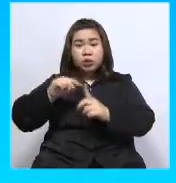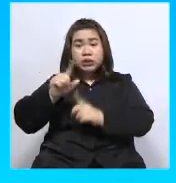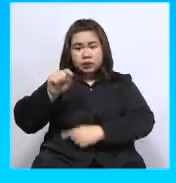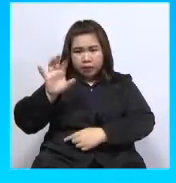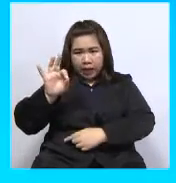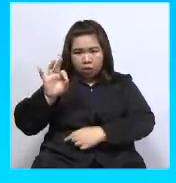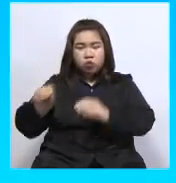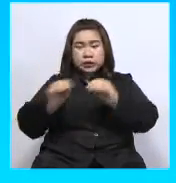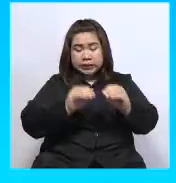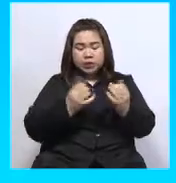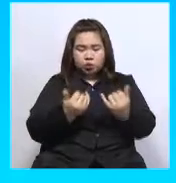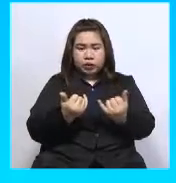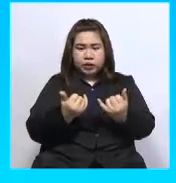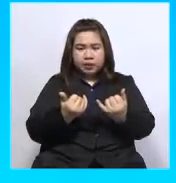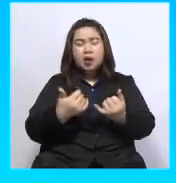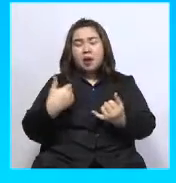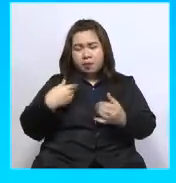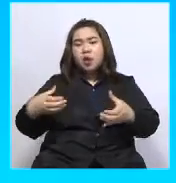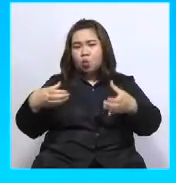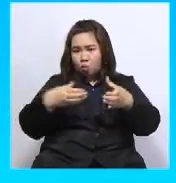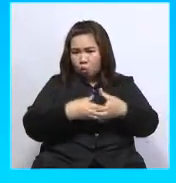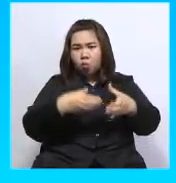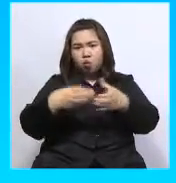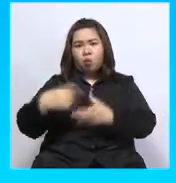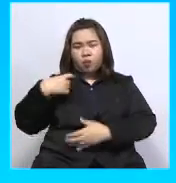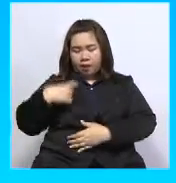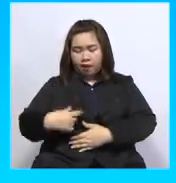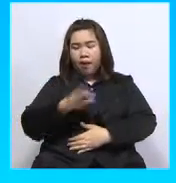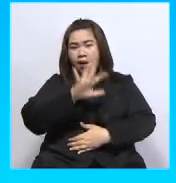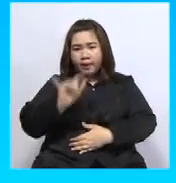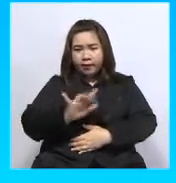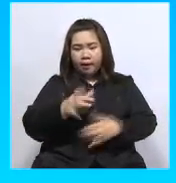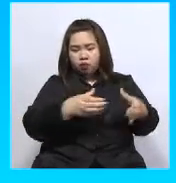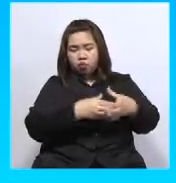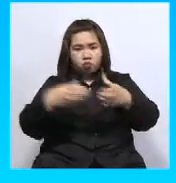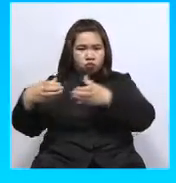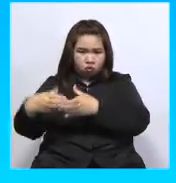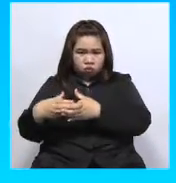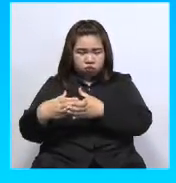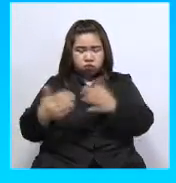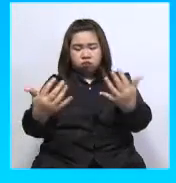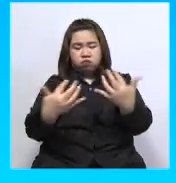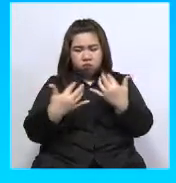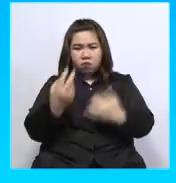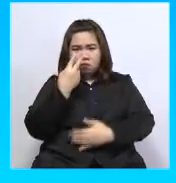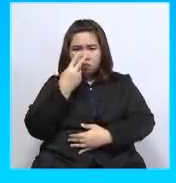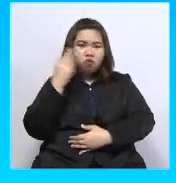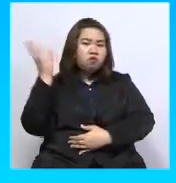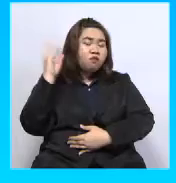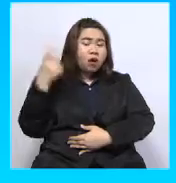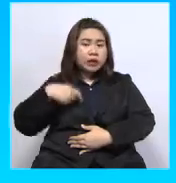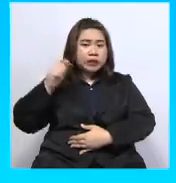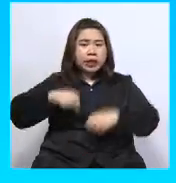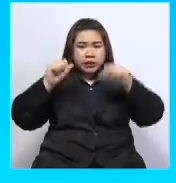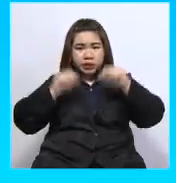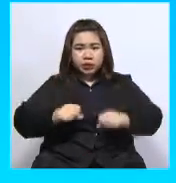ซึ่งพนักงานอัยการทนายความโจทร่วมทนายความจำเลยนะครับแล้วก็ญาติทั้งสองฝ่ายก็จะเดินทางมารับฟังคำพิพากษาของศาล